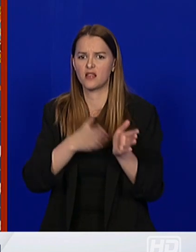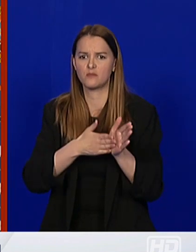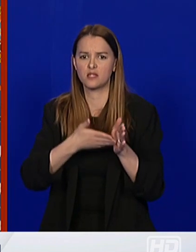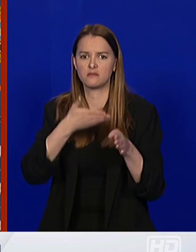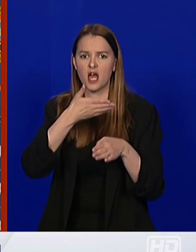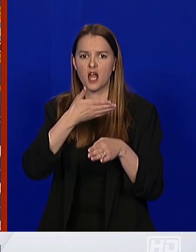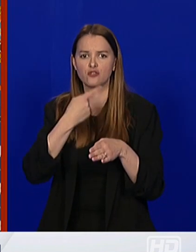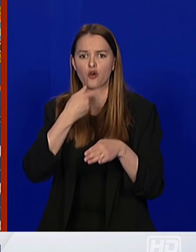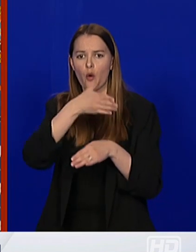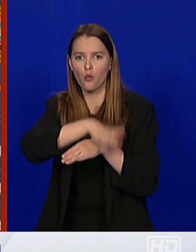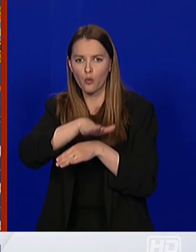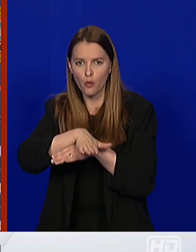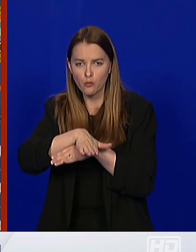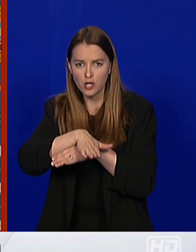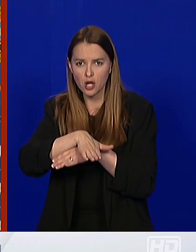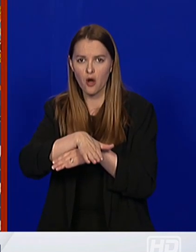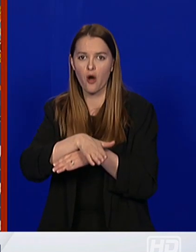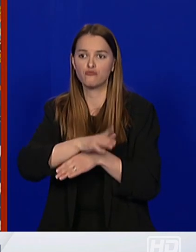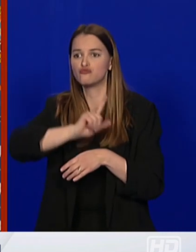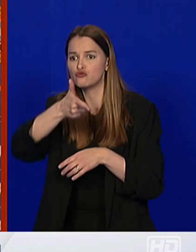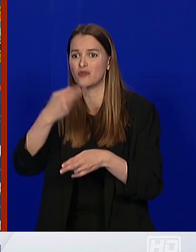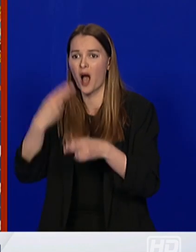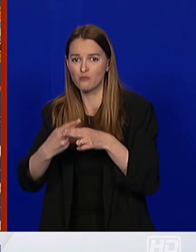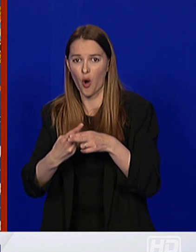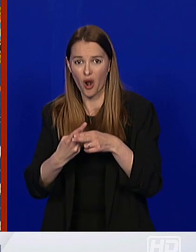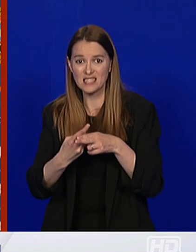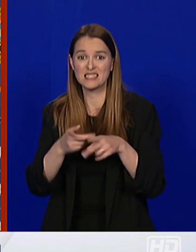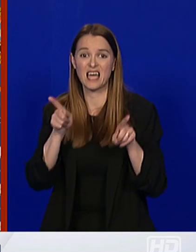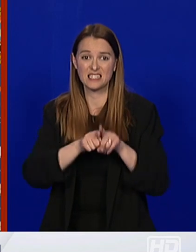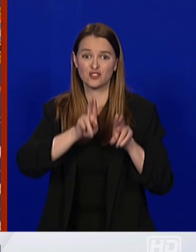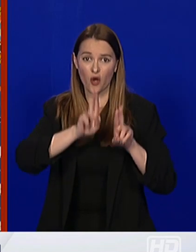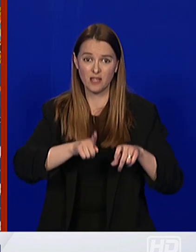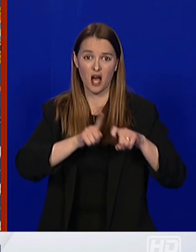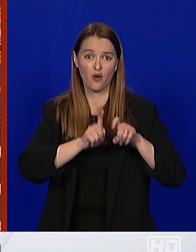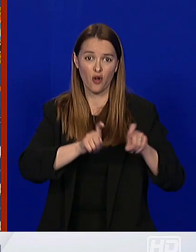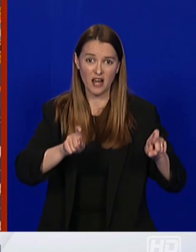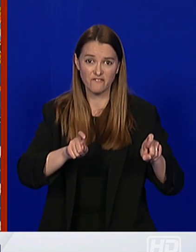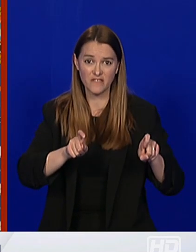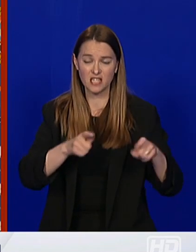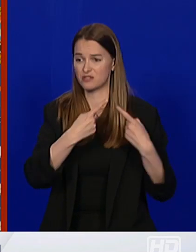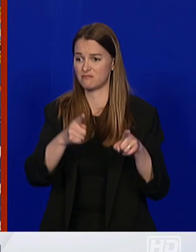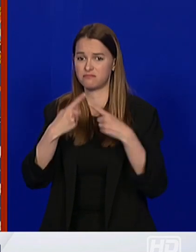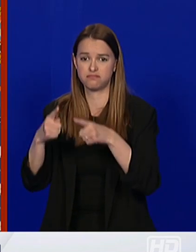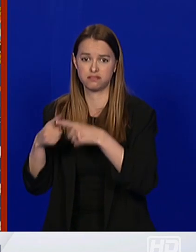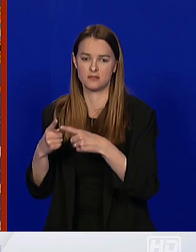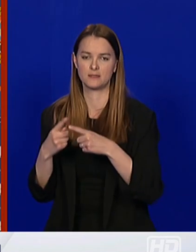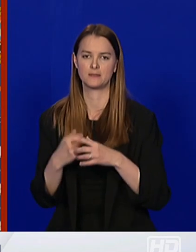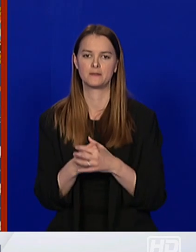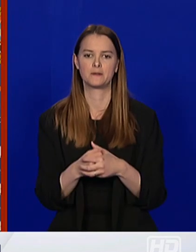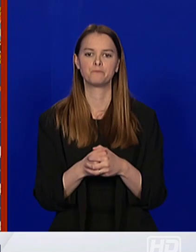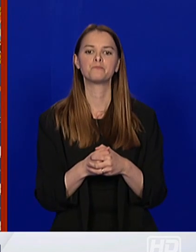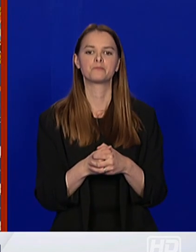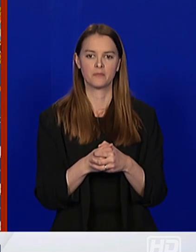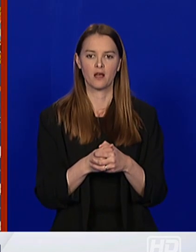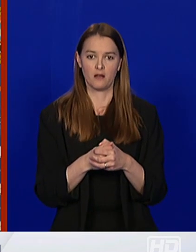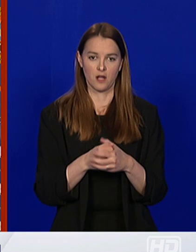od korone, imaju različit broj testiranja i tako dalje. Je li to doista izravno usporedivo? Pa gledajte, na vaše pitanje